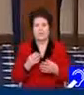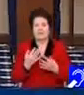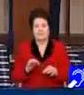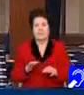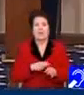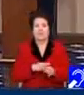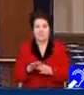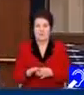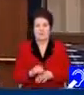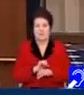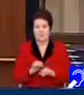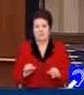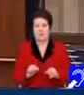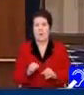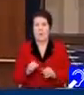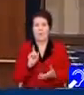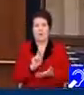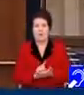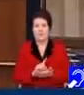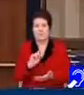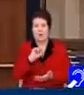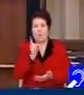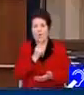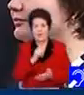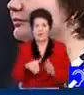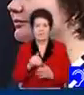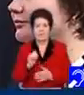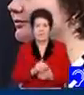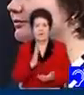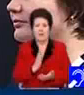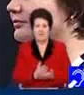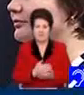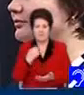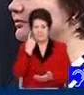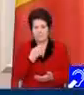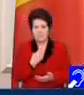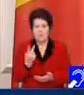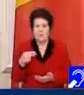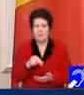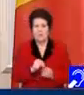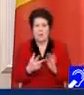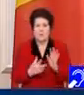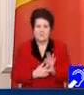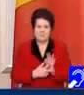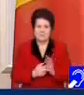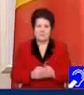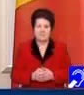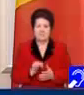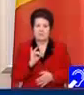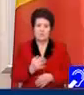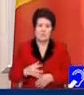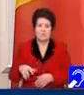vor îndeplini cu devotament obligațiile într-un an electoral. Avem în față întregul an 2018 și